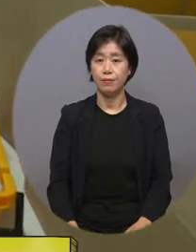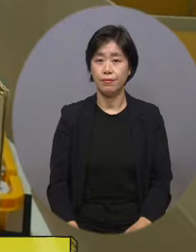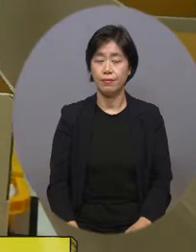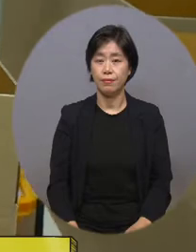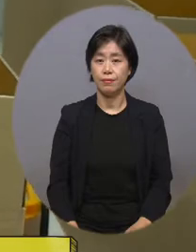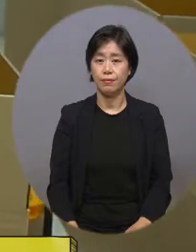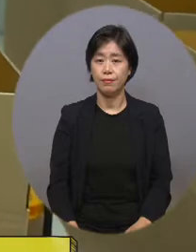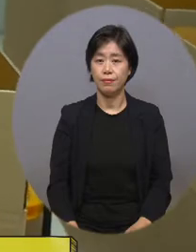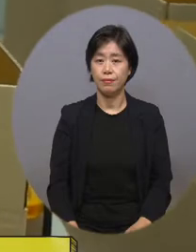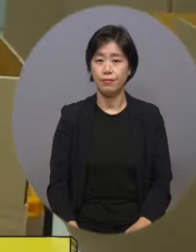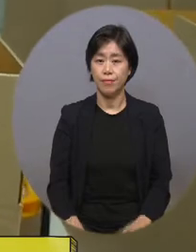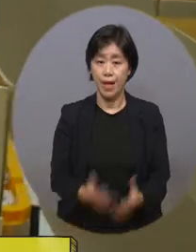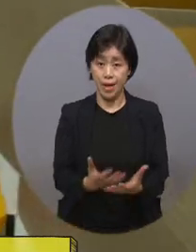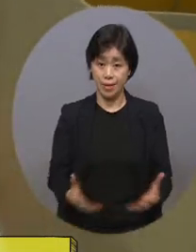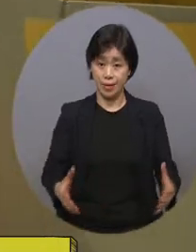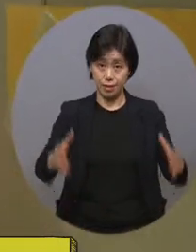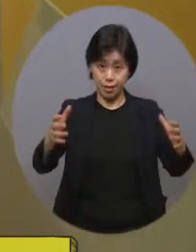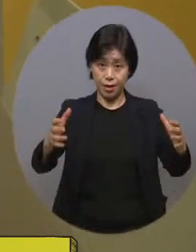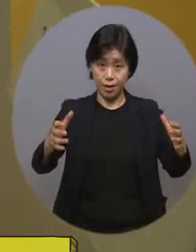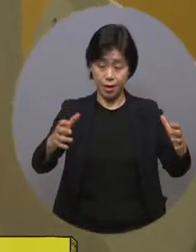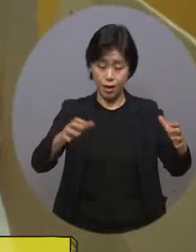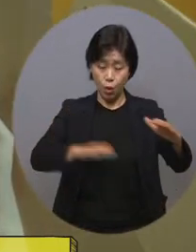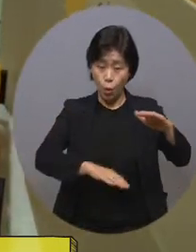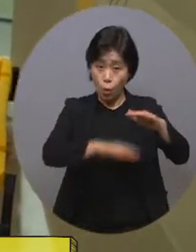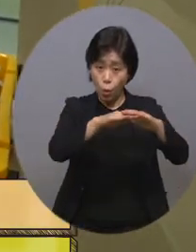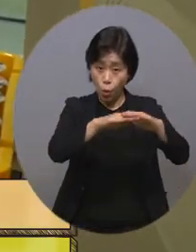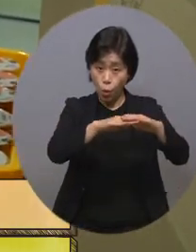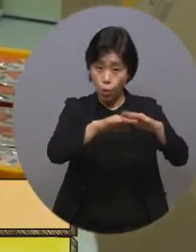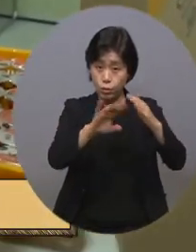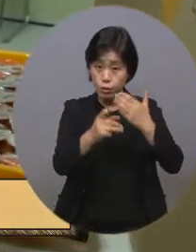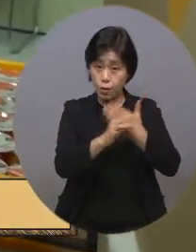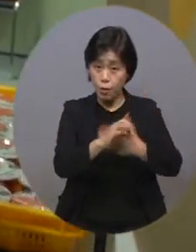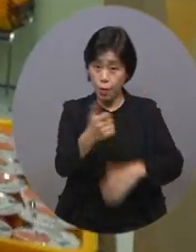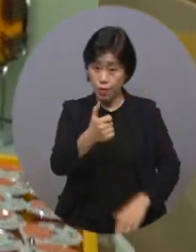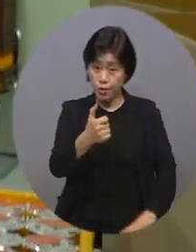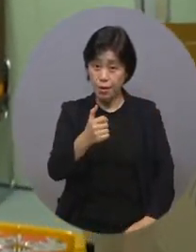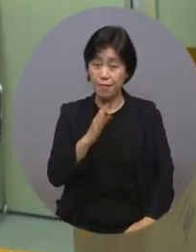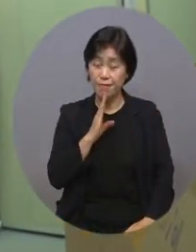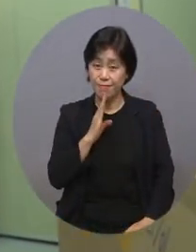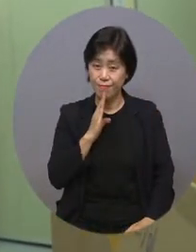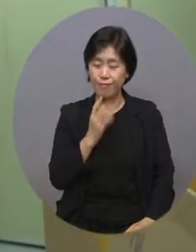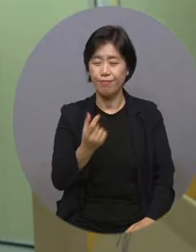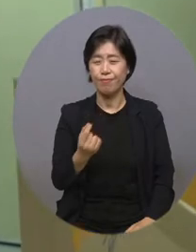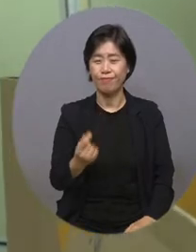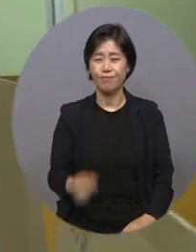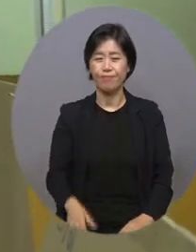아, 한 상자가 그러면 여기까지 꽉 차면 50개가 되는 건가요?